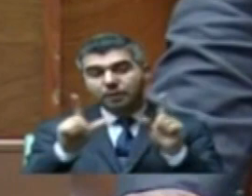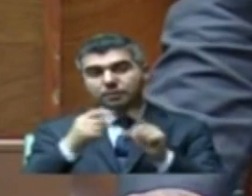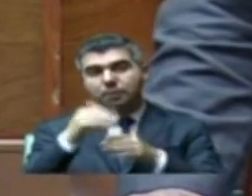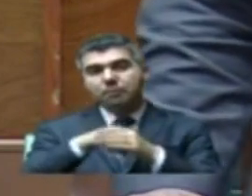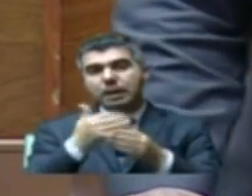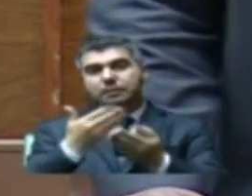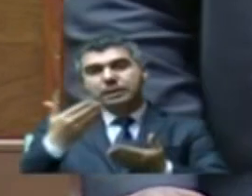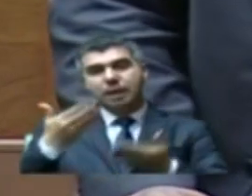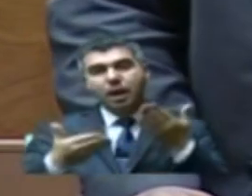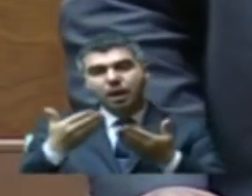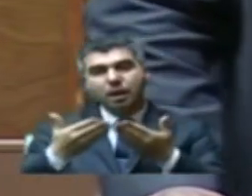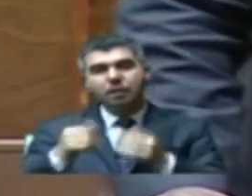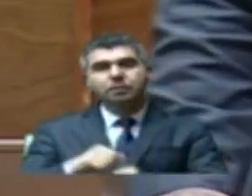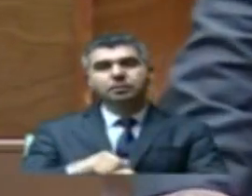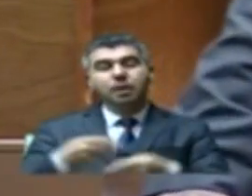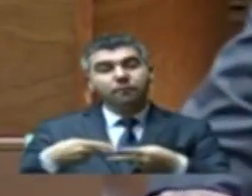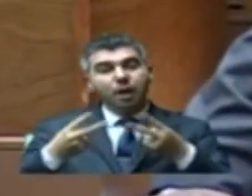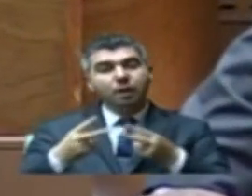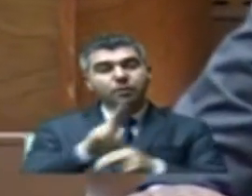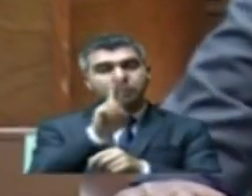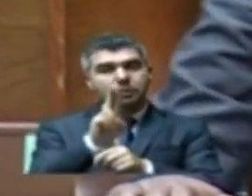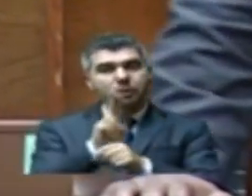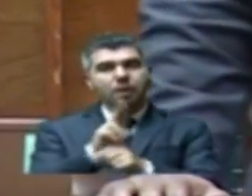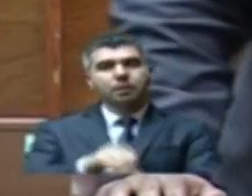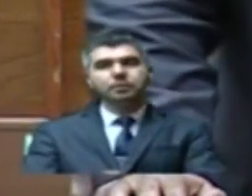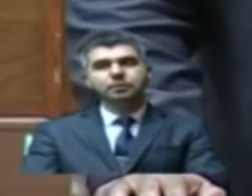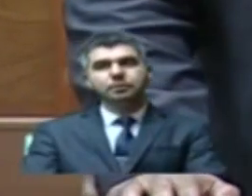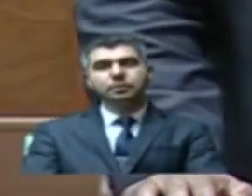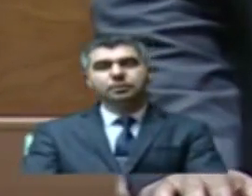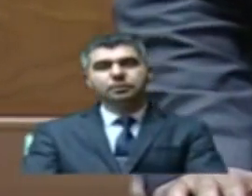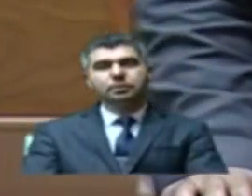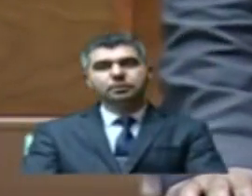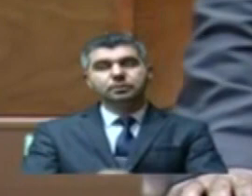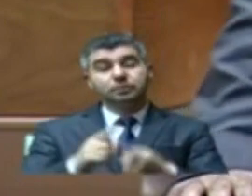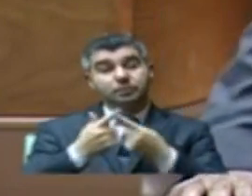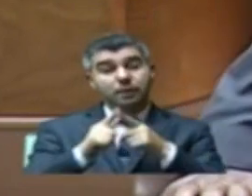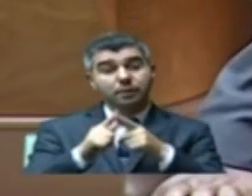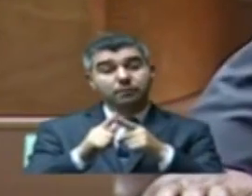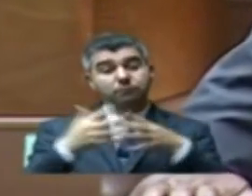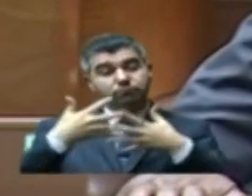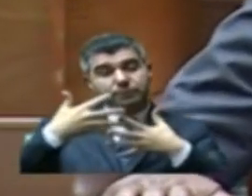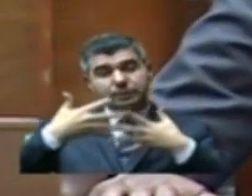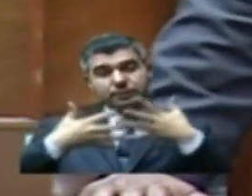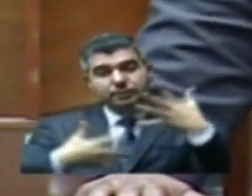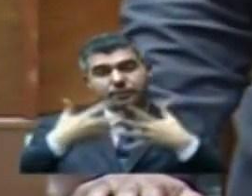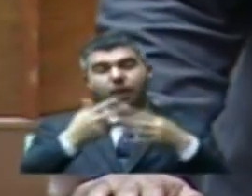الاستقلالي، وحينما وضعنا هذا السؤال هو في الحقيقة تصريف لأسئلة كبرى، وهذه الأسئلة